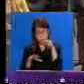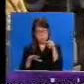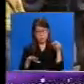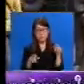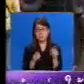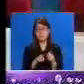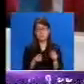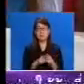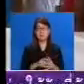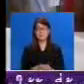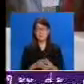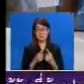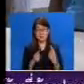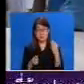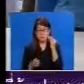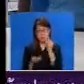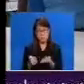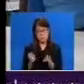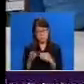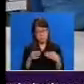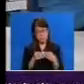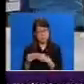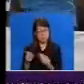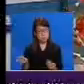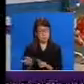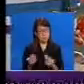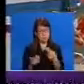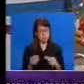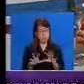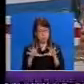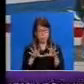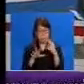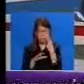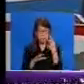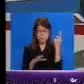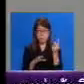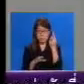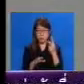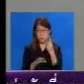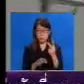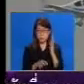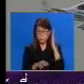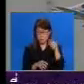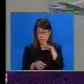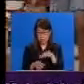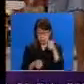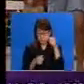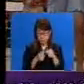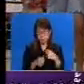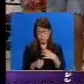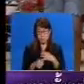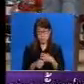พ้กันหลายครอบครัวที่พาบุตรหลานเข้าชมการแสดงในวันนี้ช่วยจุดประกายความฝันของการเป็นนักบินให้กับเด็กตัว